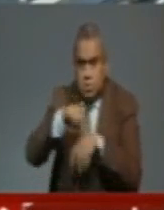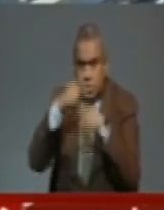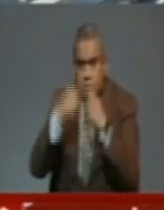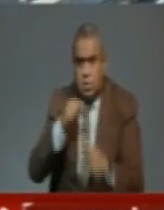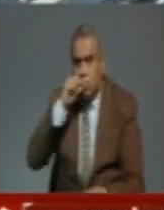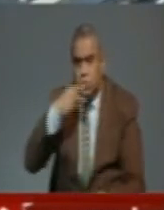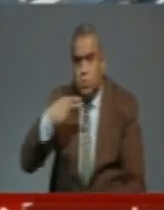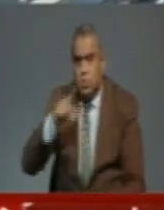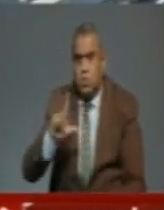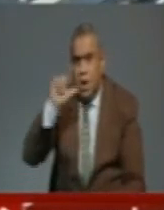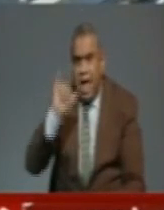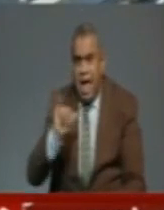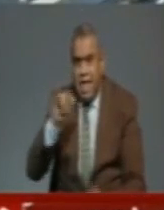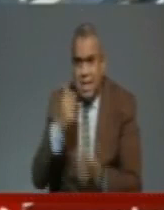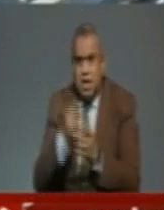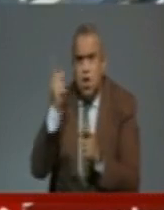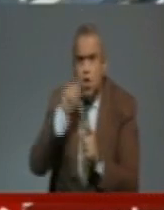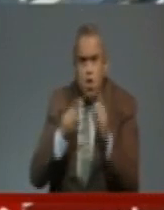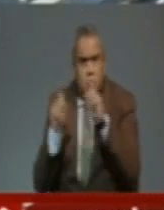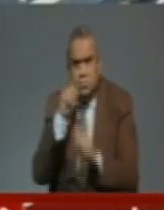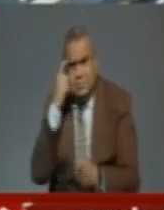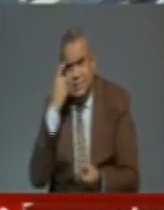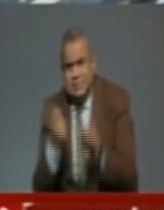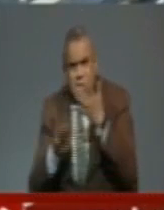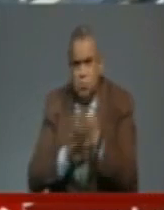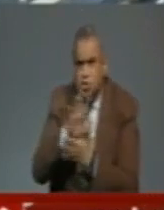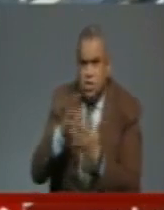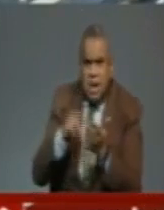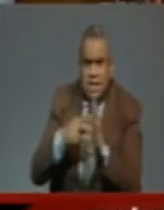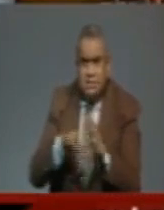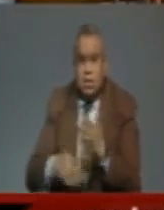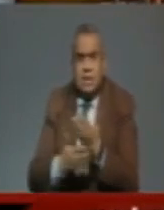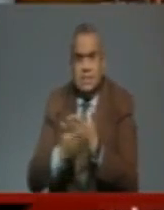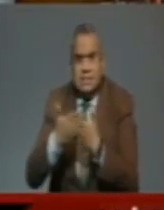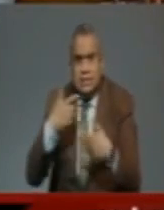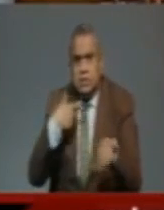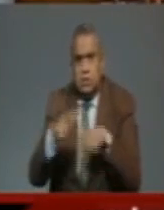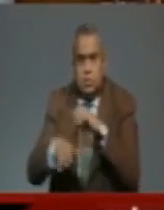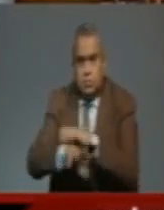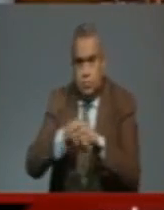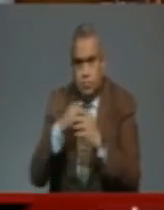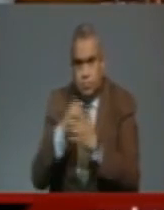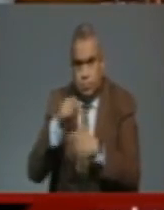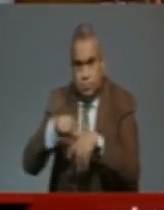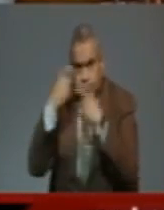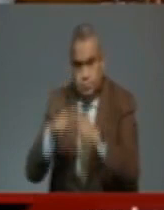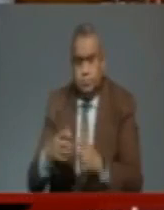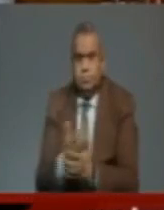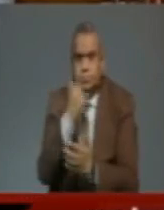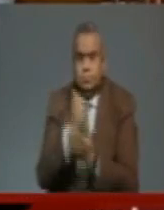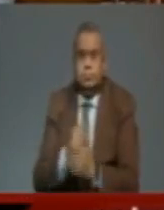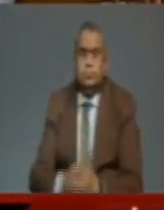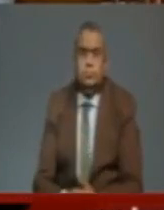نتكلم ونشوف نحل المشكله دي ازاي، واصبح عندنا تلال من الـ الـ الـ الـ